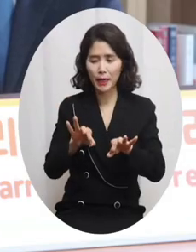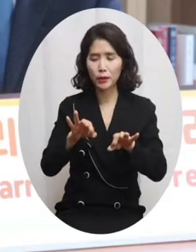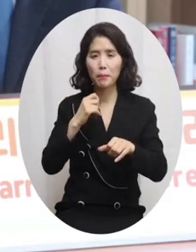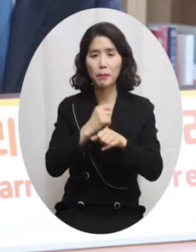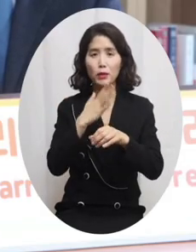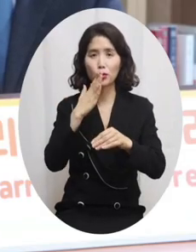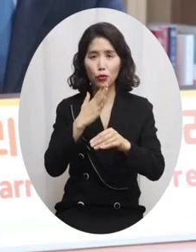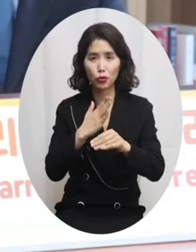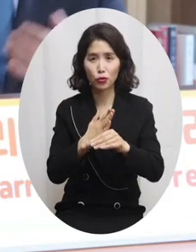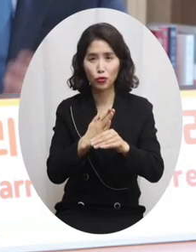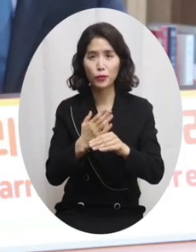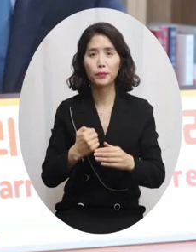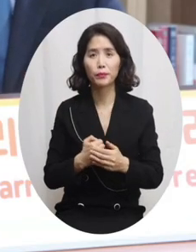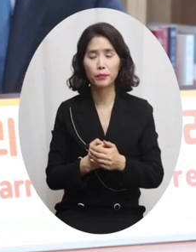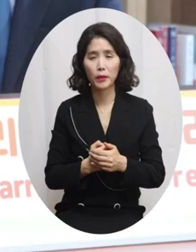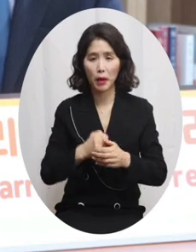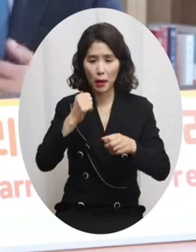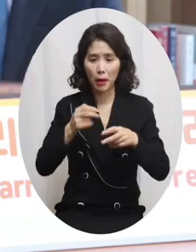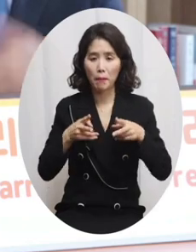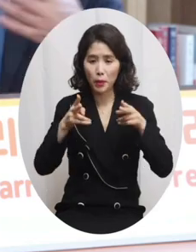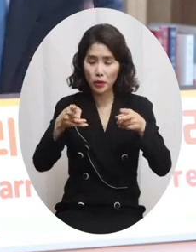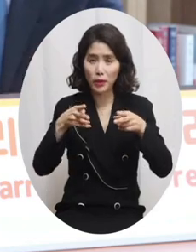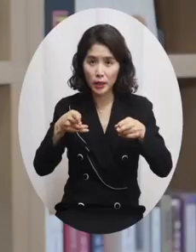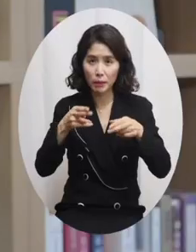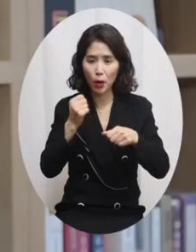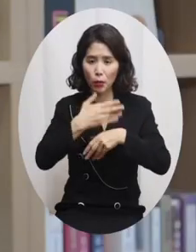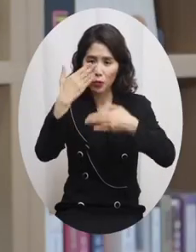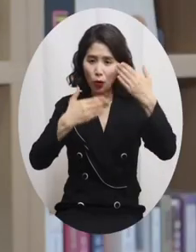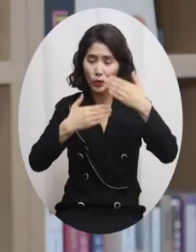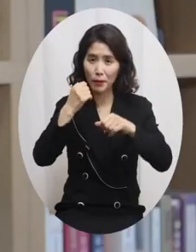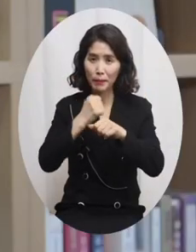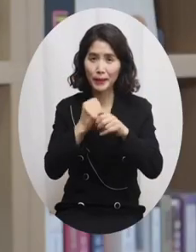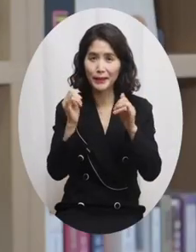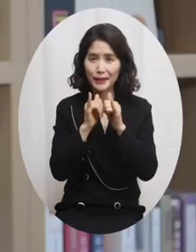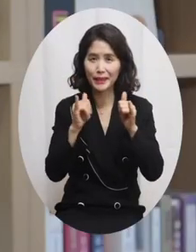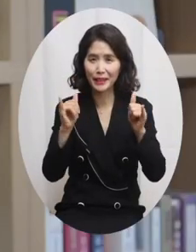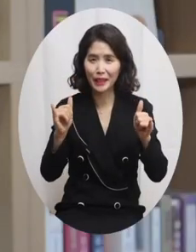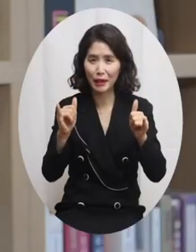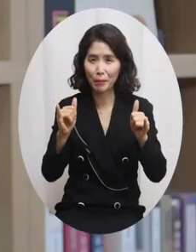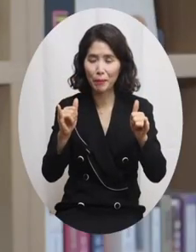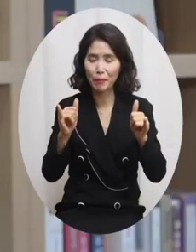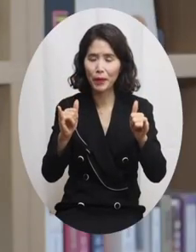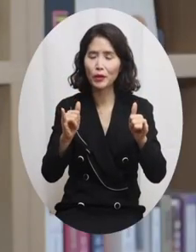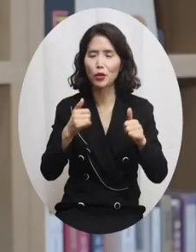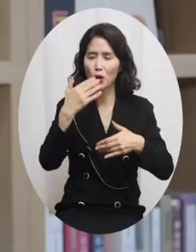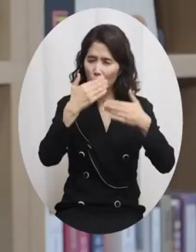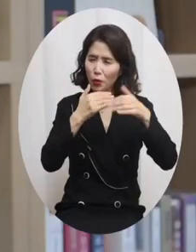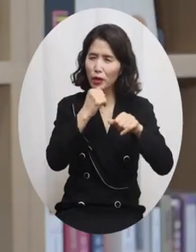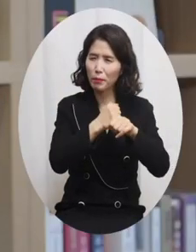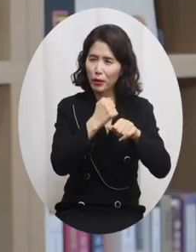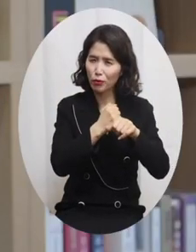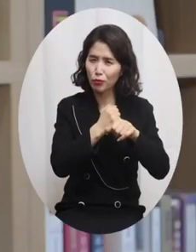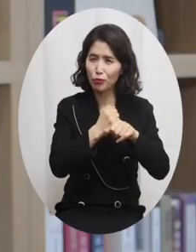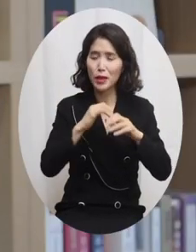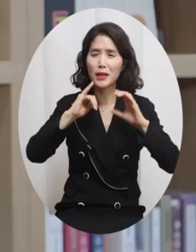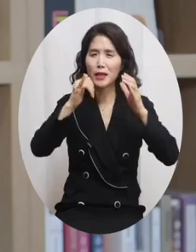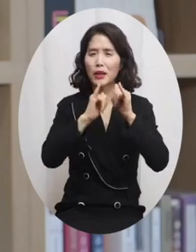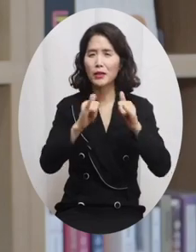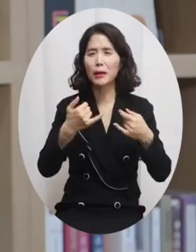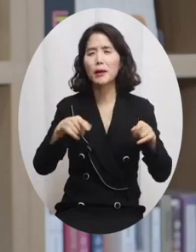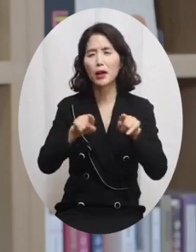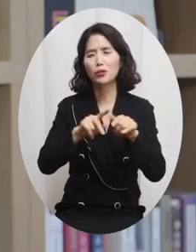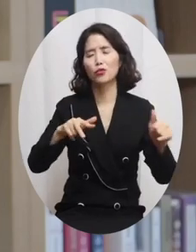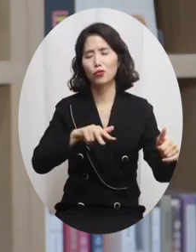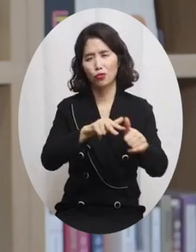여기서 창작 그 활동에 하시고 그것이 이제 그 상품화되고 그러고 이제 세계인들이 함께